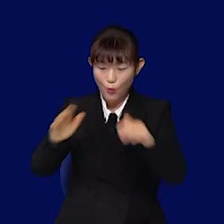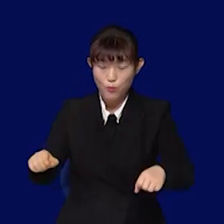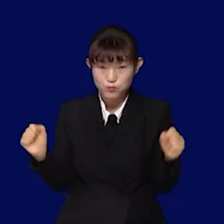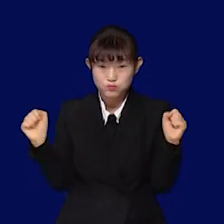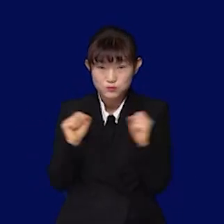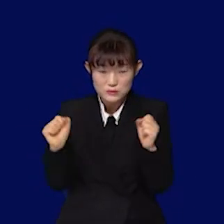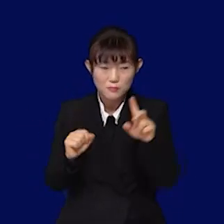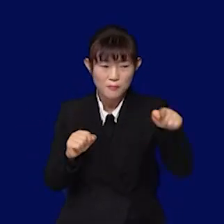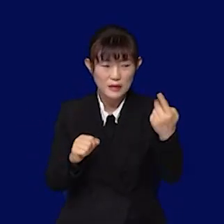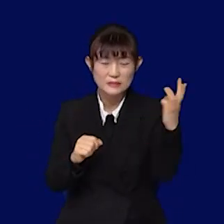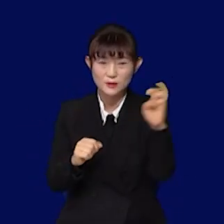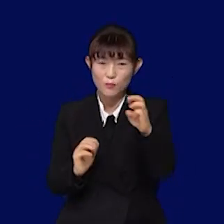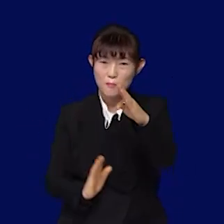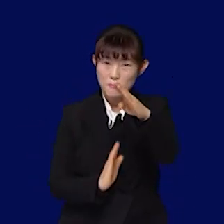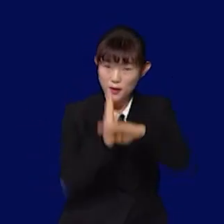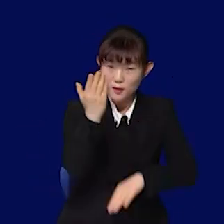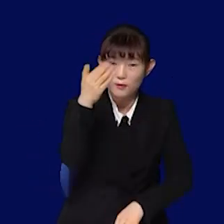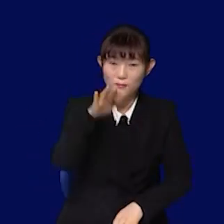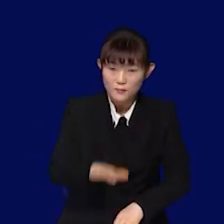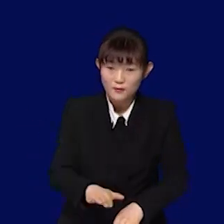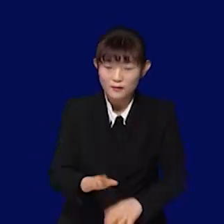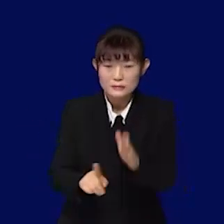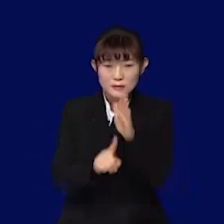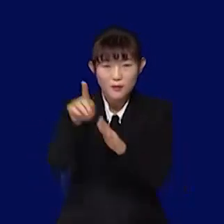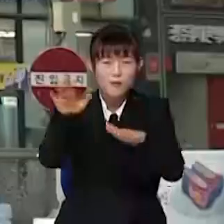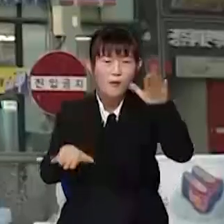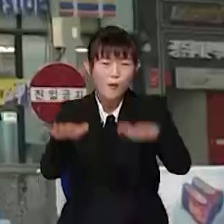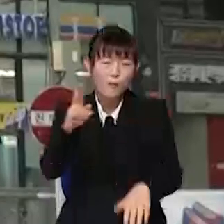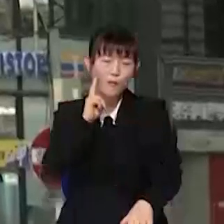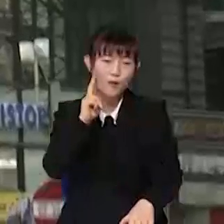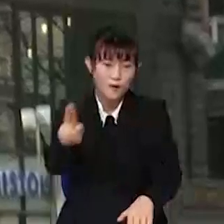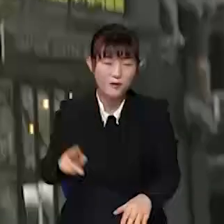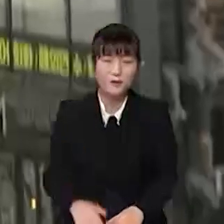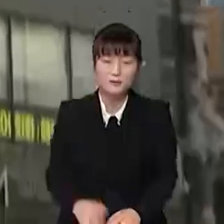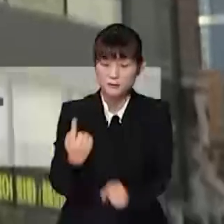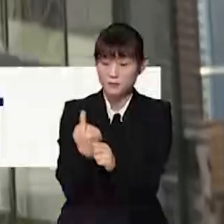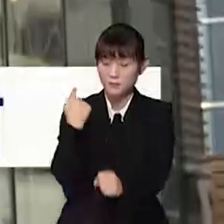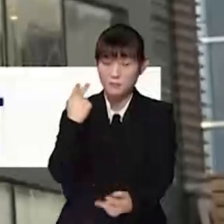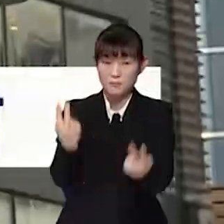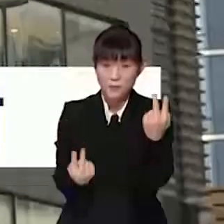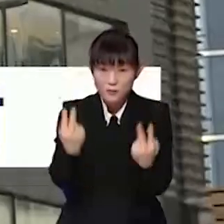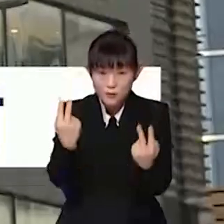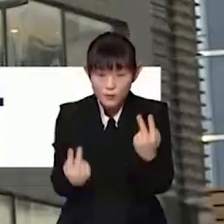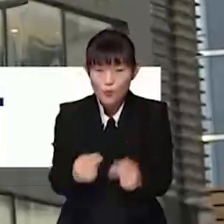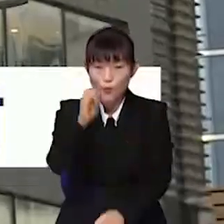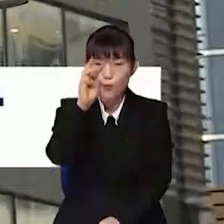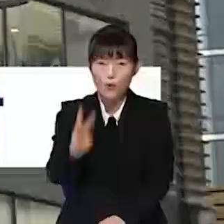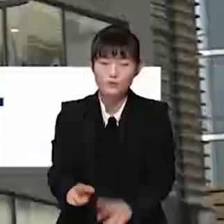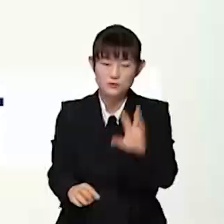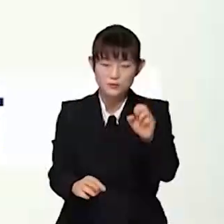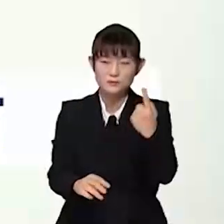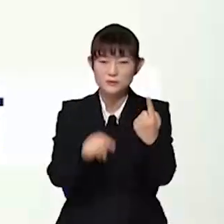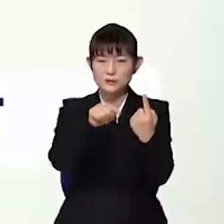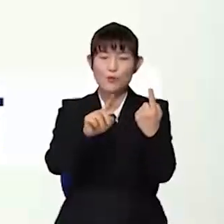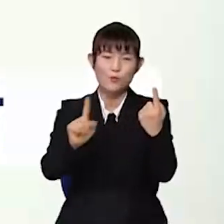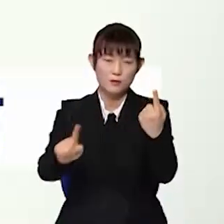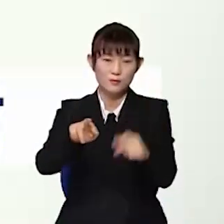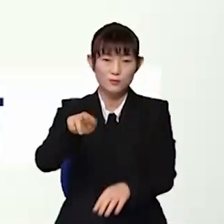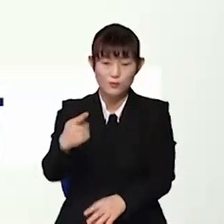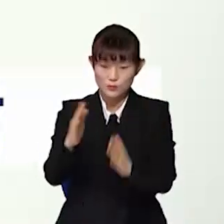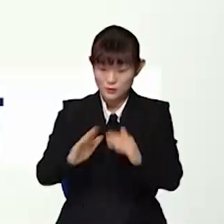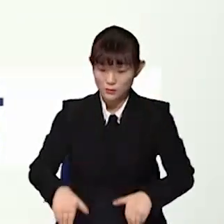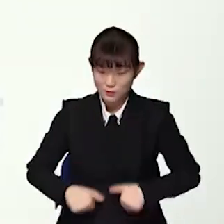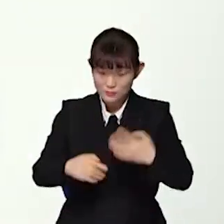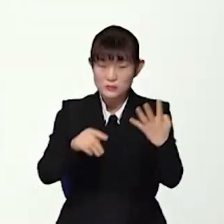130도를 육박하는 데 비하면 온도차가 크게 벌어졌습니다. 지난해와 비교해봐도 광주는 31.1도,